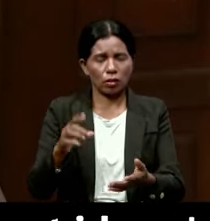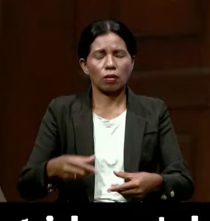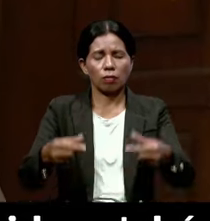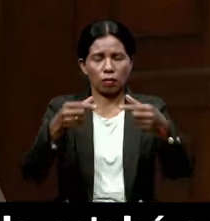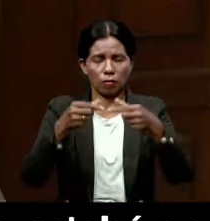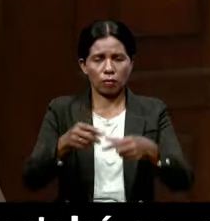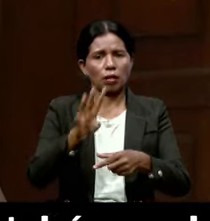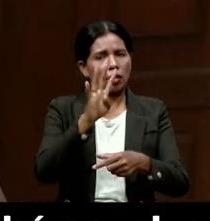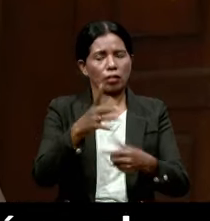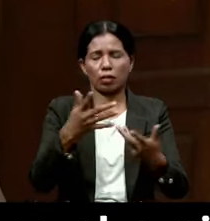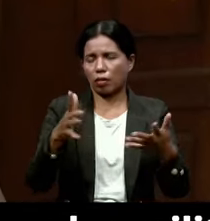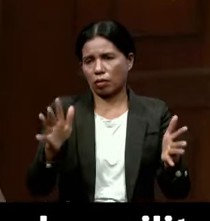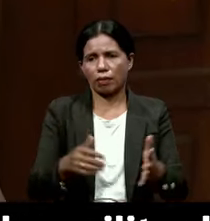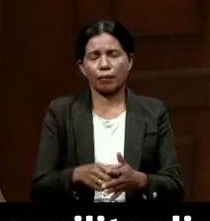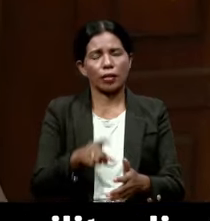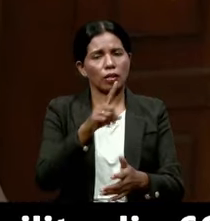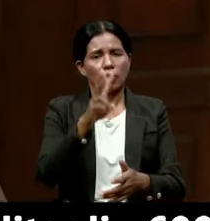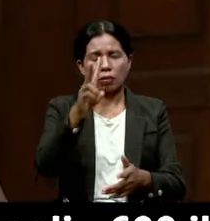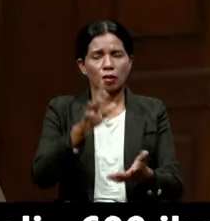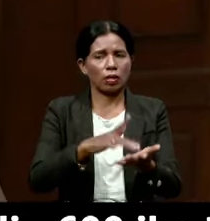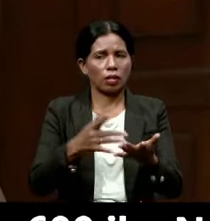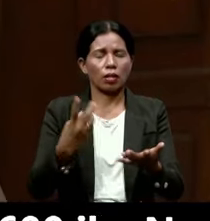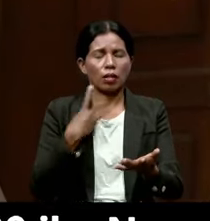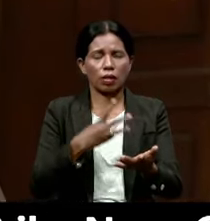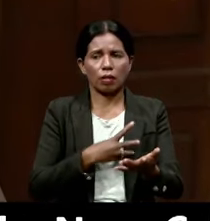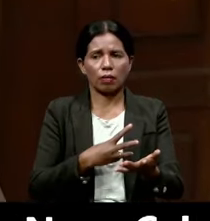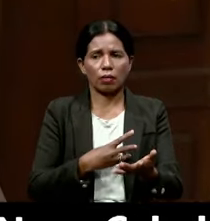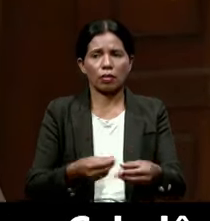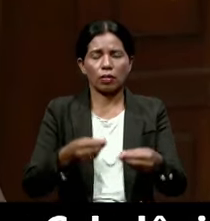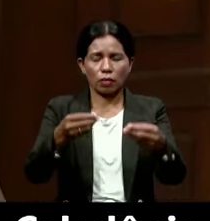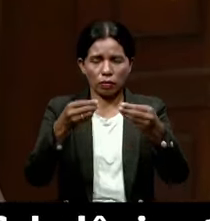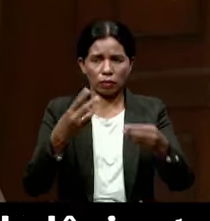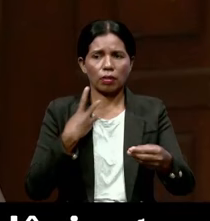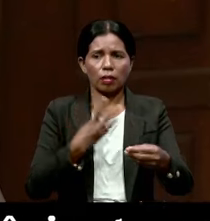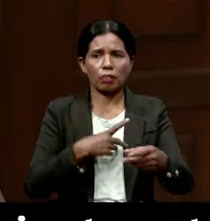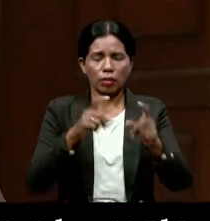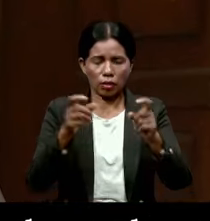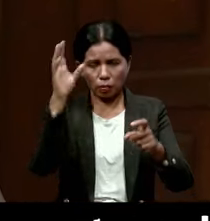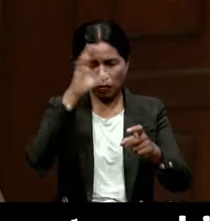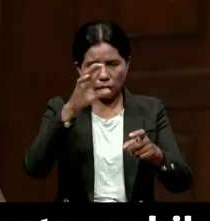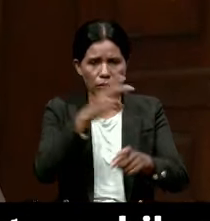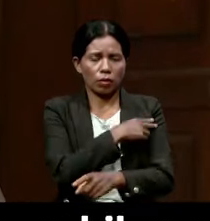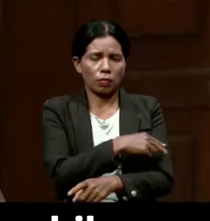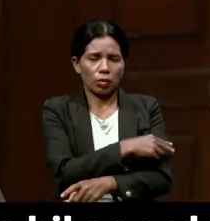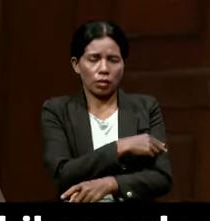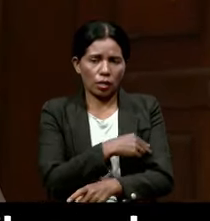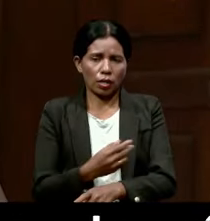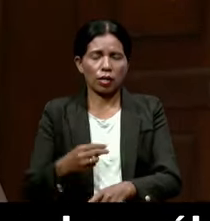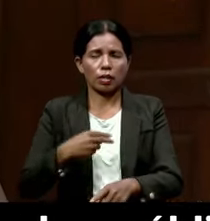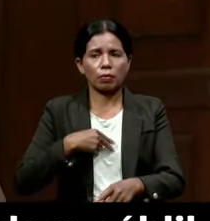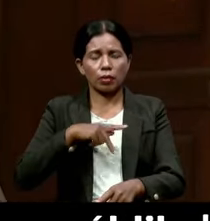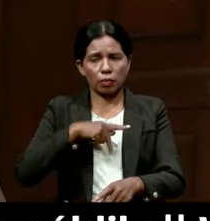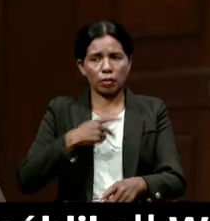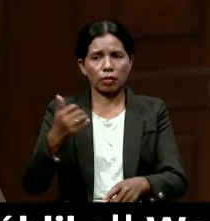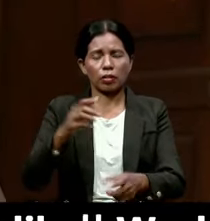hata ne sene la iha o ida rua la iha tau receita ne sira fo be ami dian ami tende ba buka iha klinika o laemos